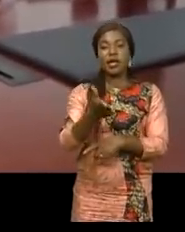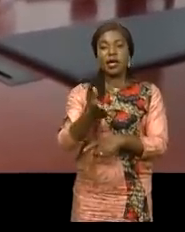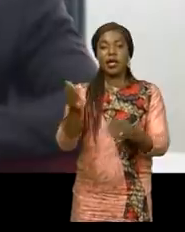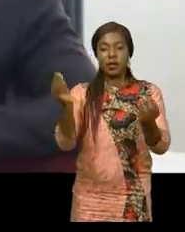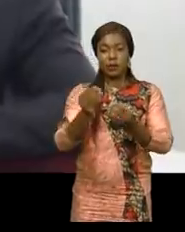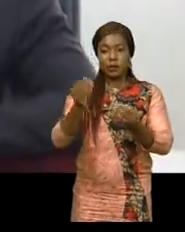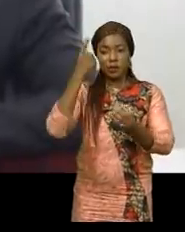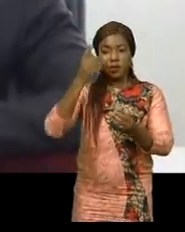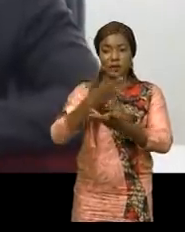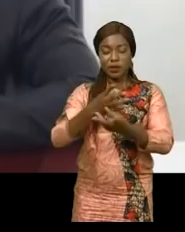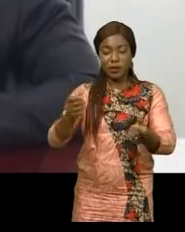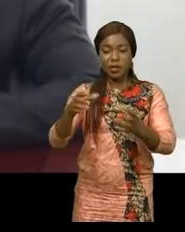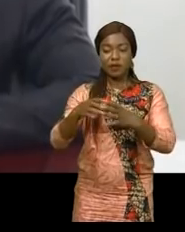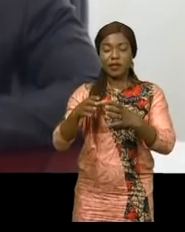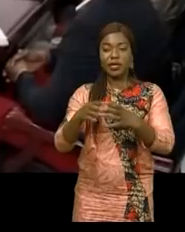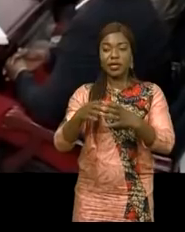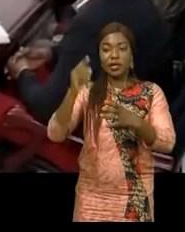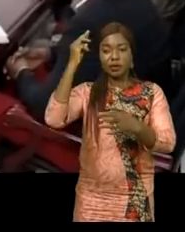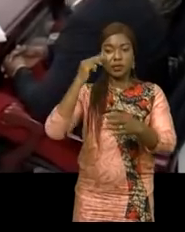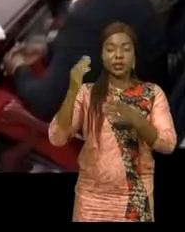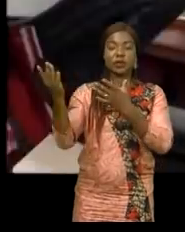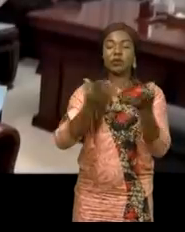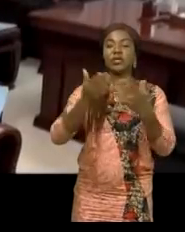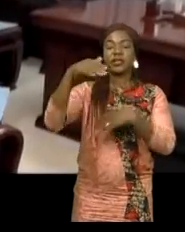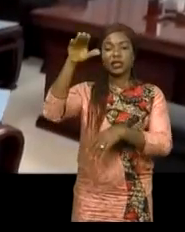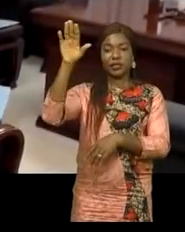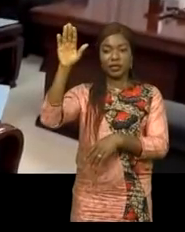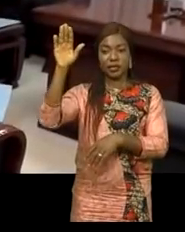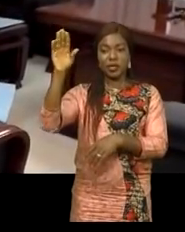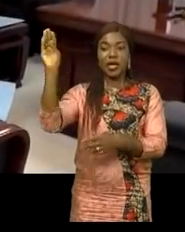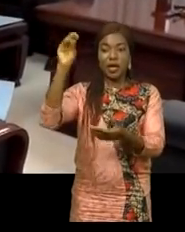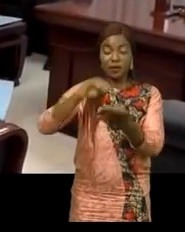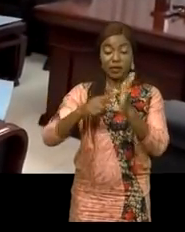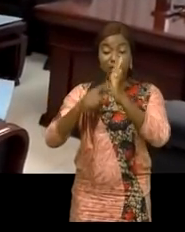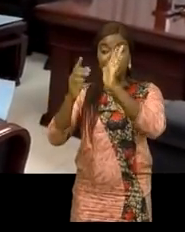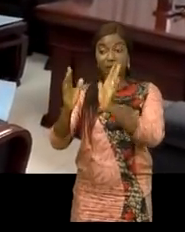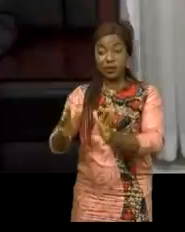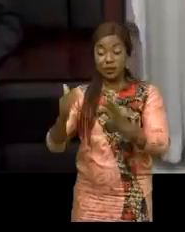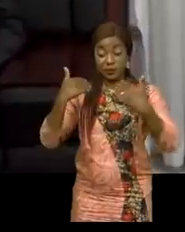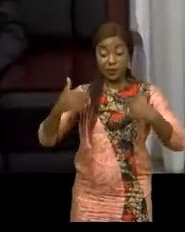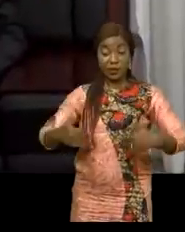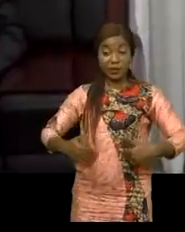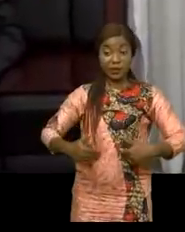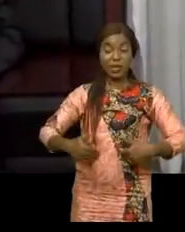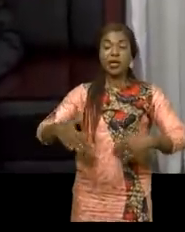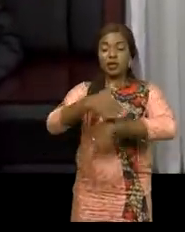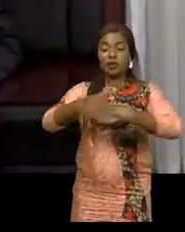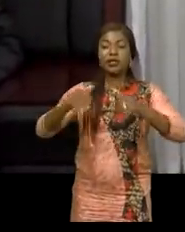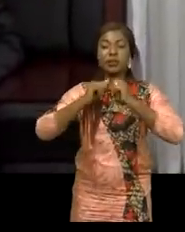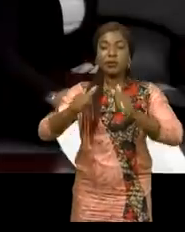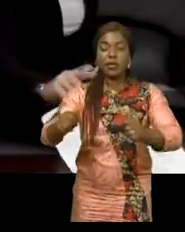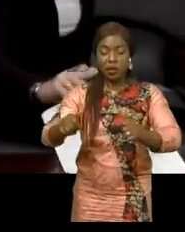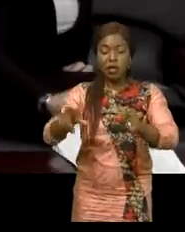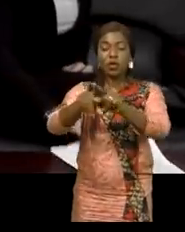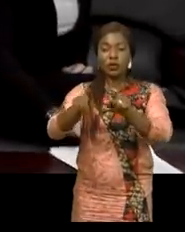certainement résolu avec le concours du ministre du commerce extérieur avec leurs représentants de médecins sans frontières anne-marie godel dieu